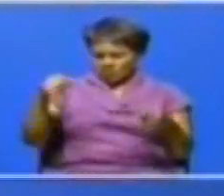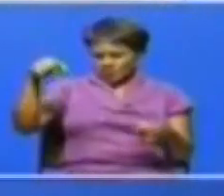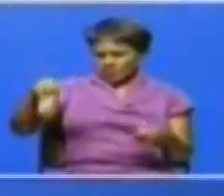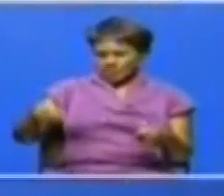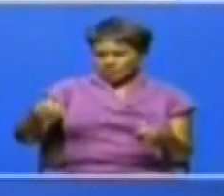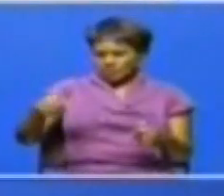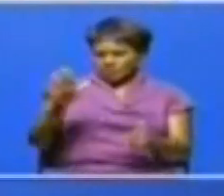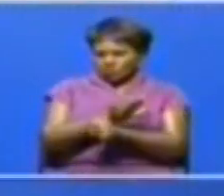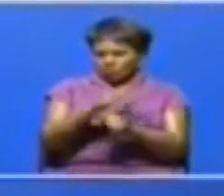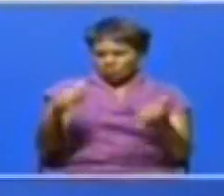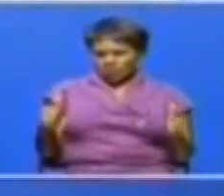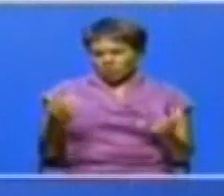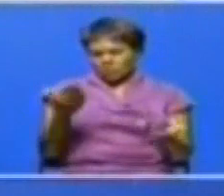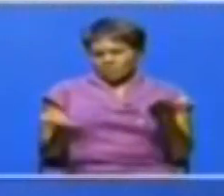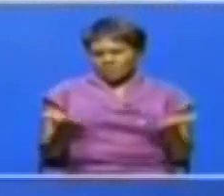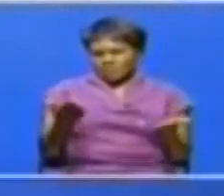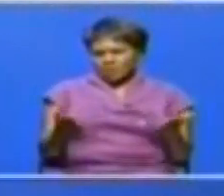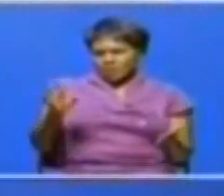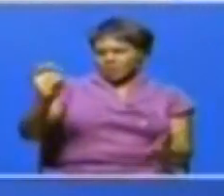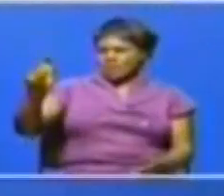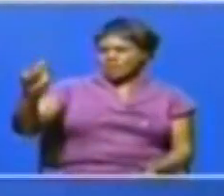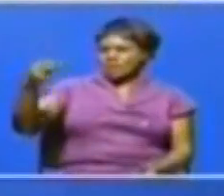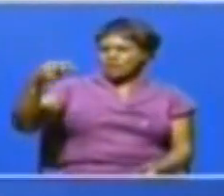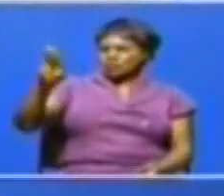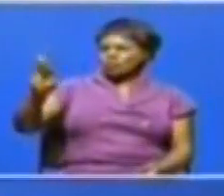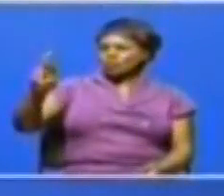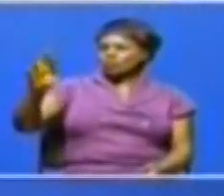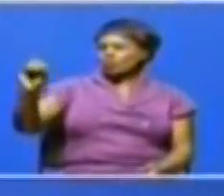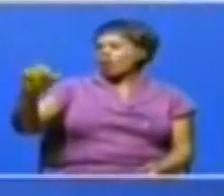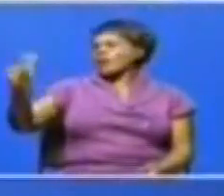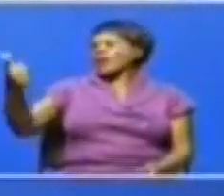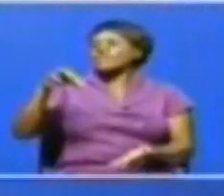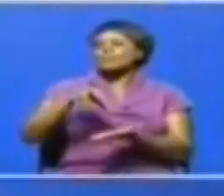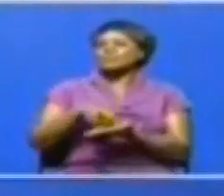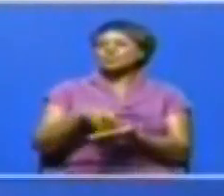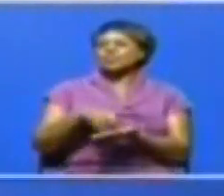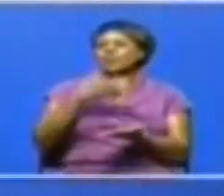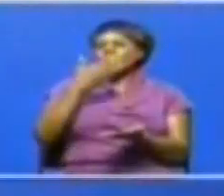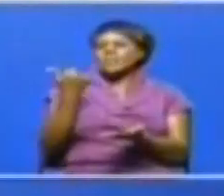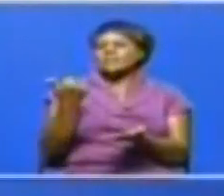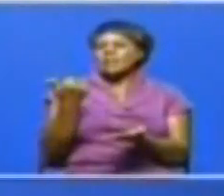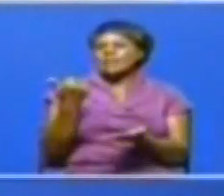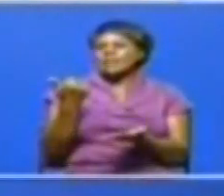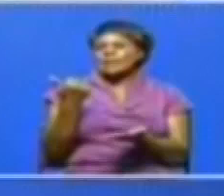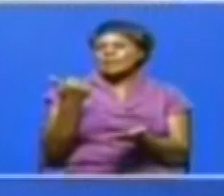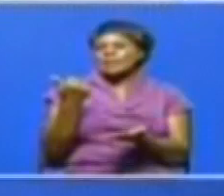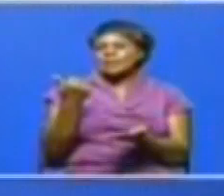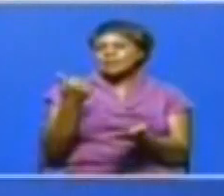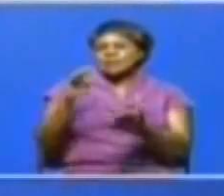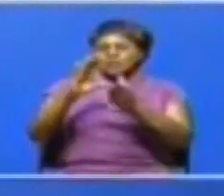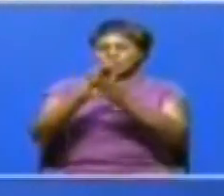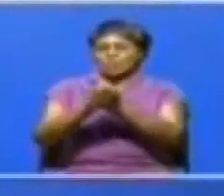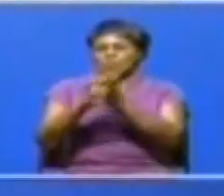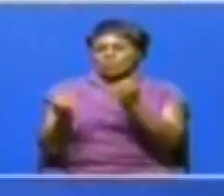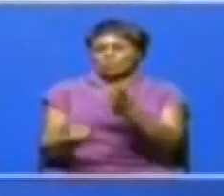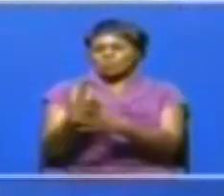ni haijaja, pengine huu Ekwe Thuro iko mahali atawekwa ile inamfaa zaidi. Ile tunafanya tukiwa na Jubilee